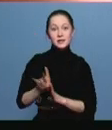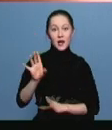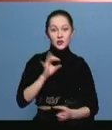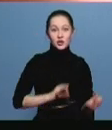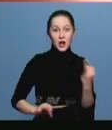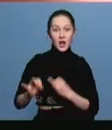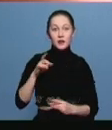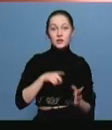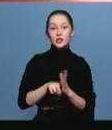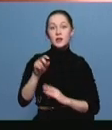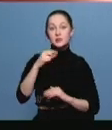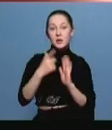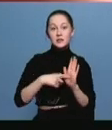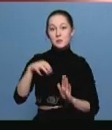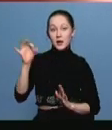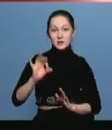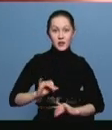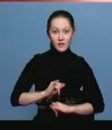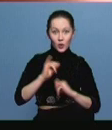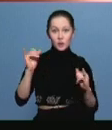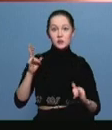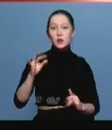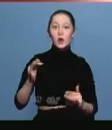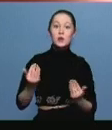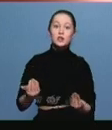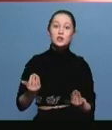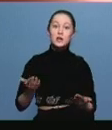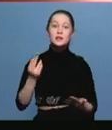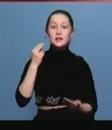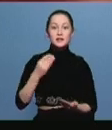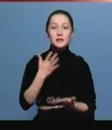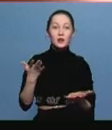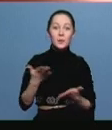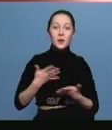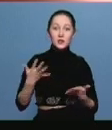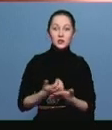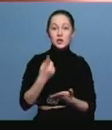начинались с 18% роста. Сегодня вышли на цифры